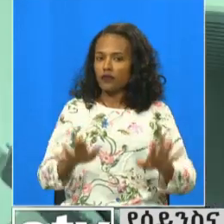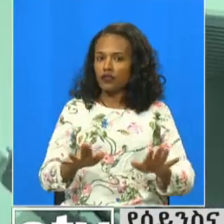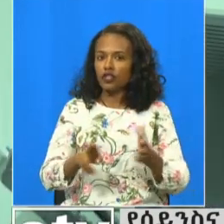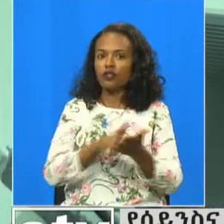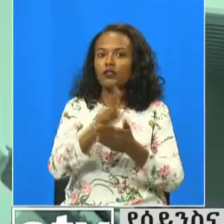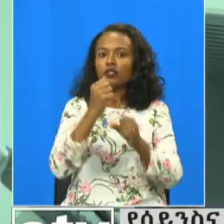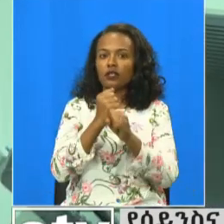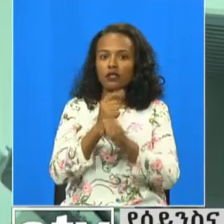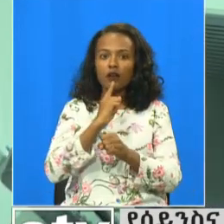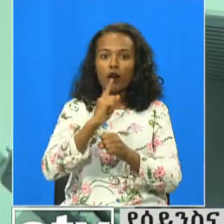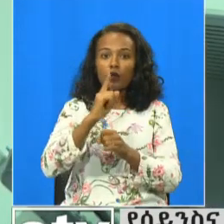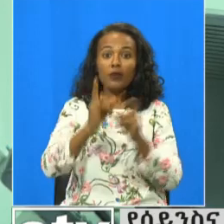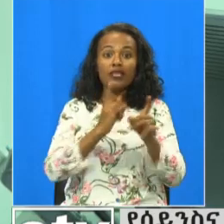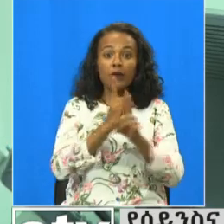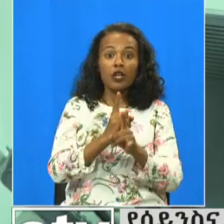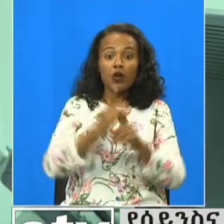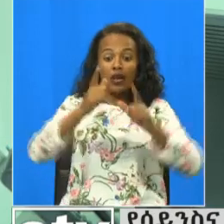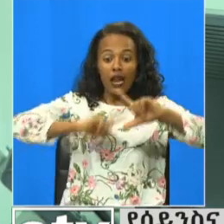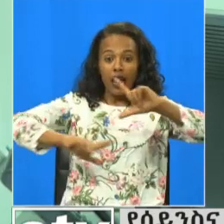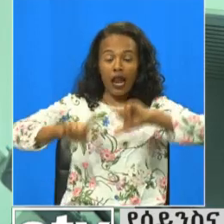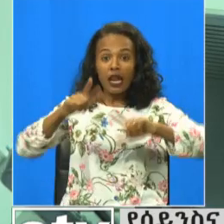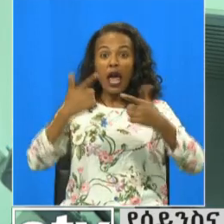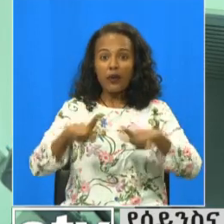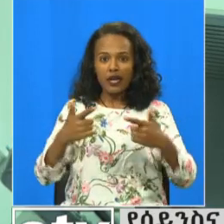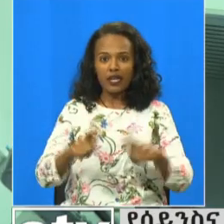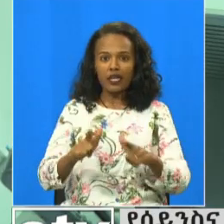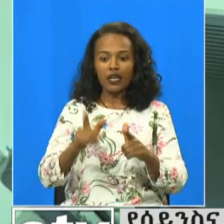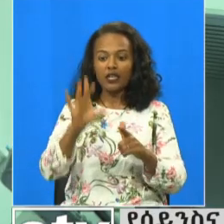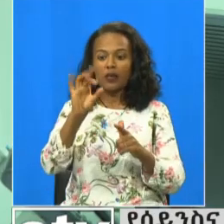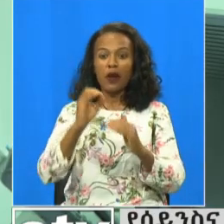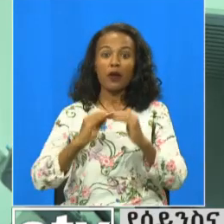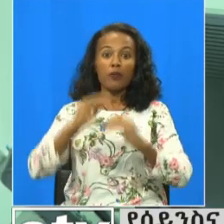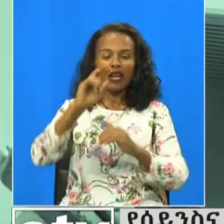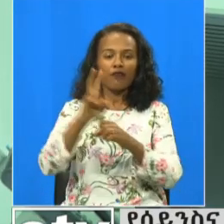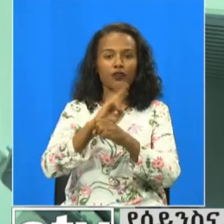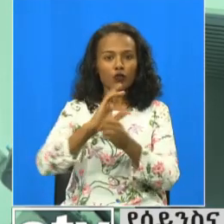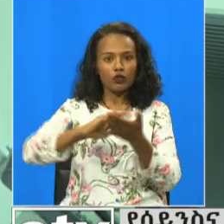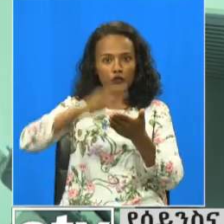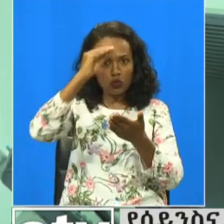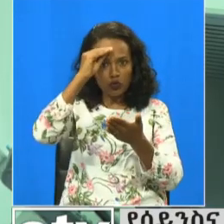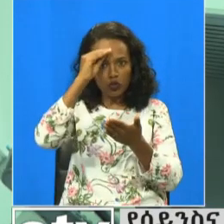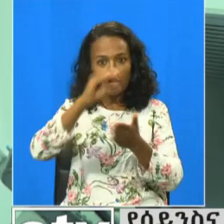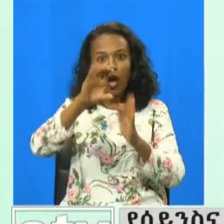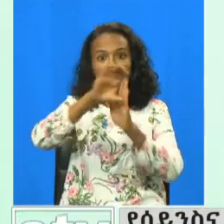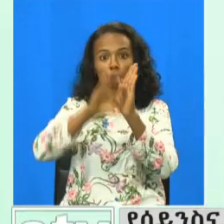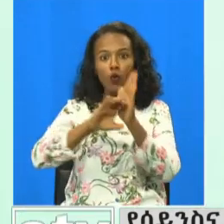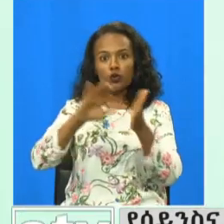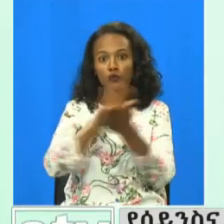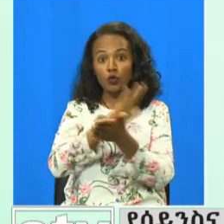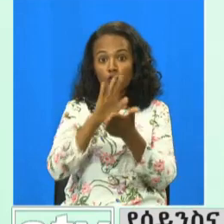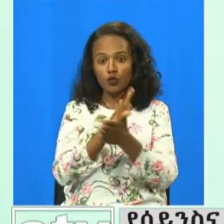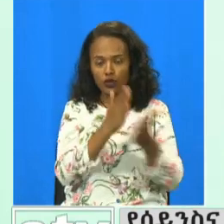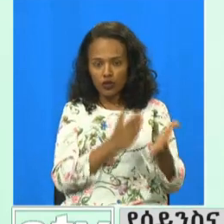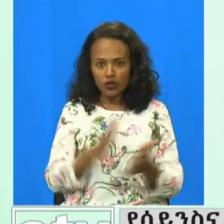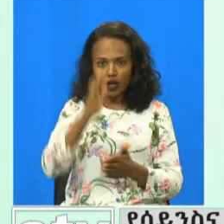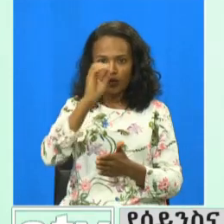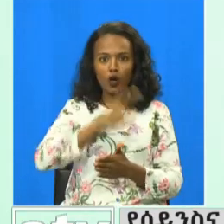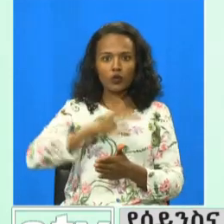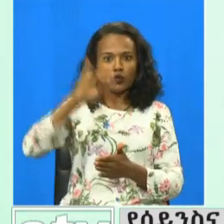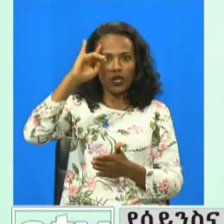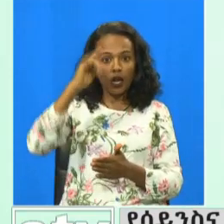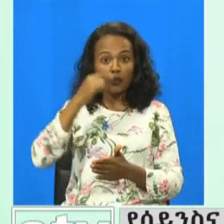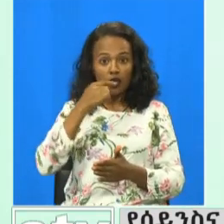ነው በዲጂታል ላይብረሪ ከ80000 በላይ ማጣቀሻ መጻሕፍት የቪዲዮ ትምህርቶችና የኮርስ ሞጁሎች እንደተዘጋጁም አቶ ዘላለም